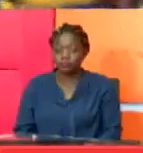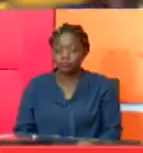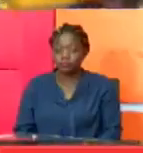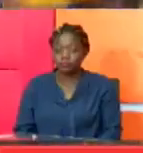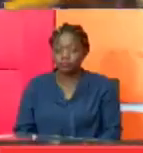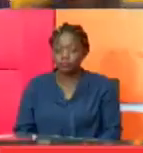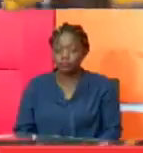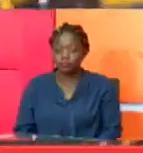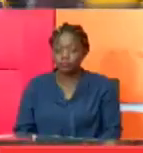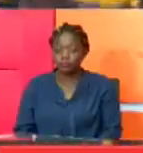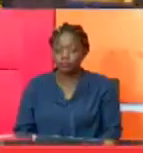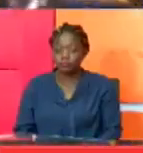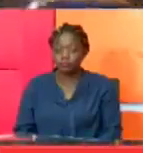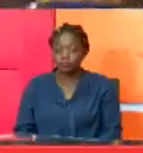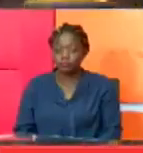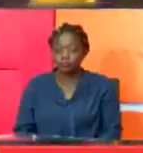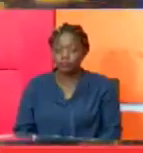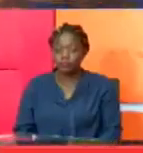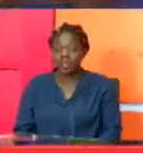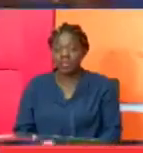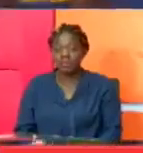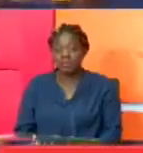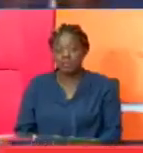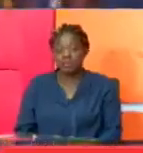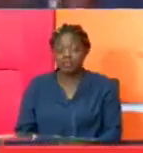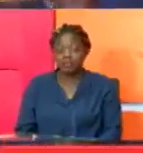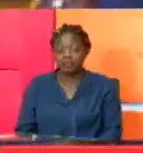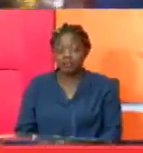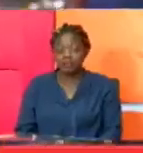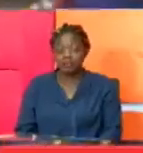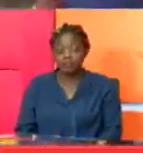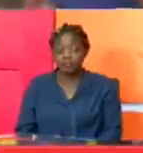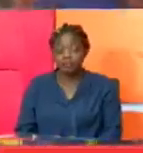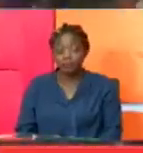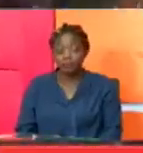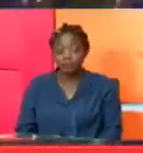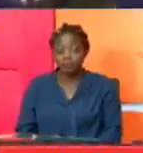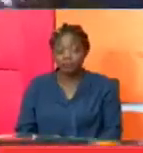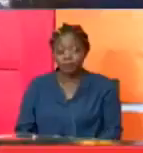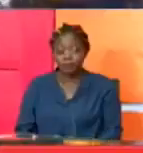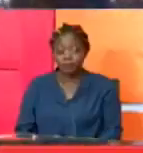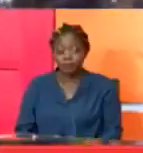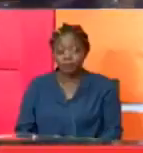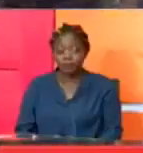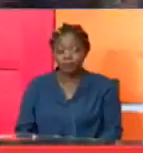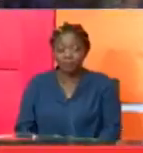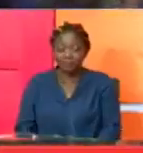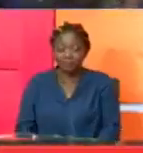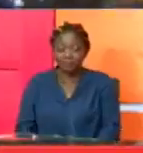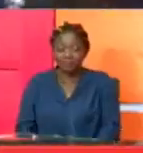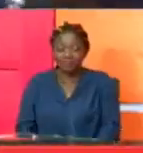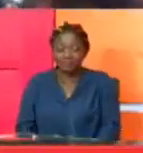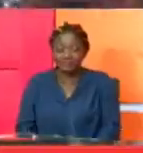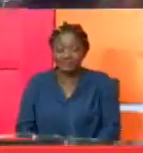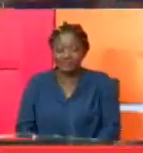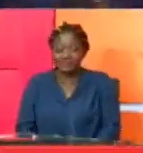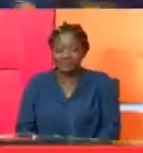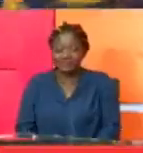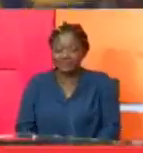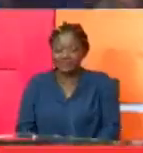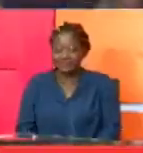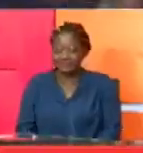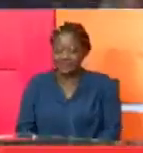ey'ejjinja mu Aruwa nga Gaddafi yatuuka mu Arua ku lwokubiri lwa wiiki